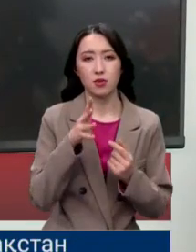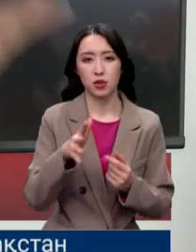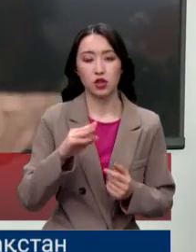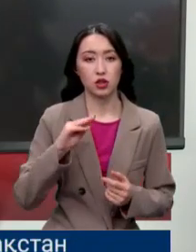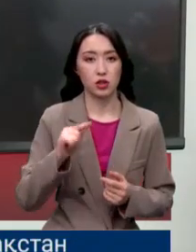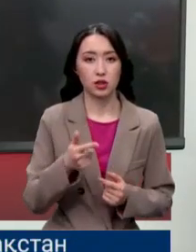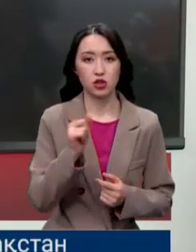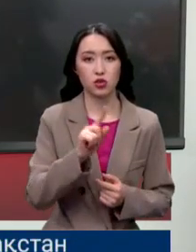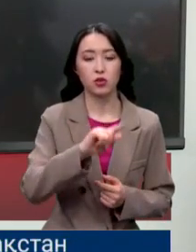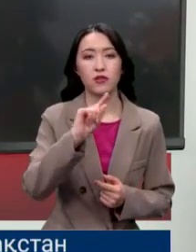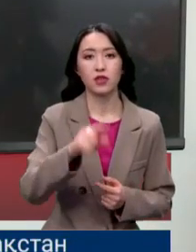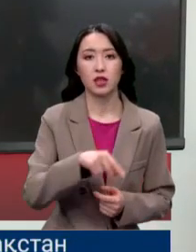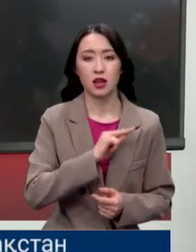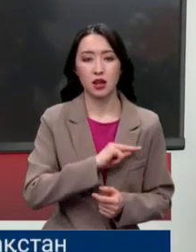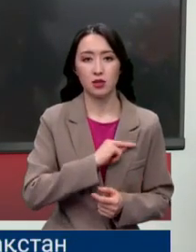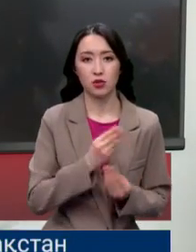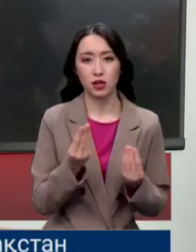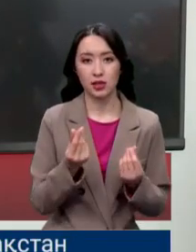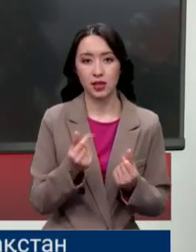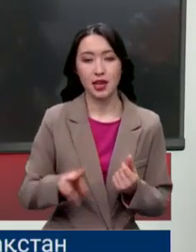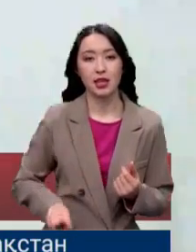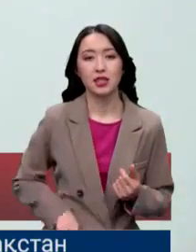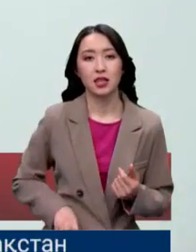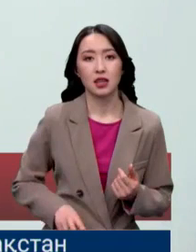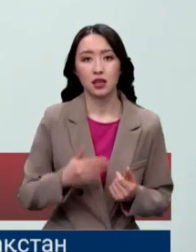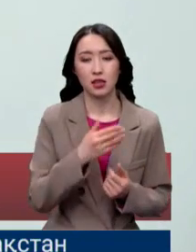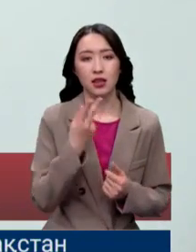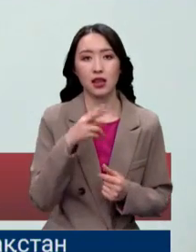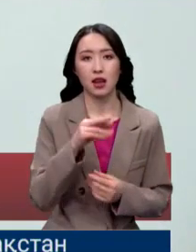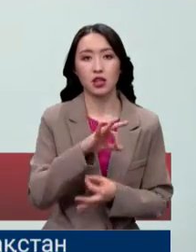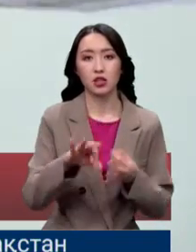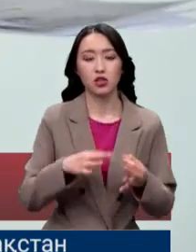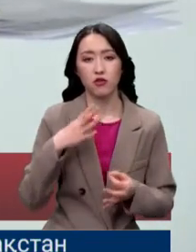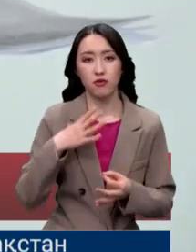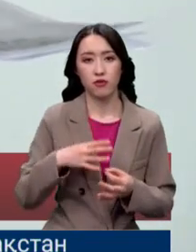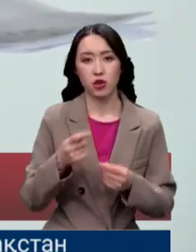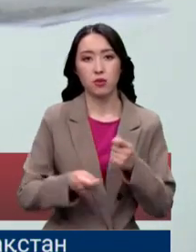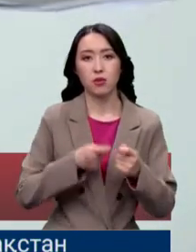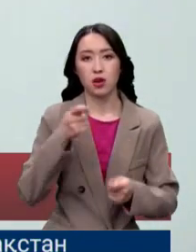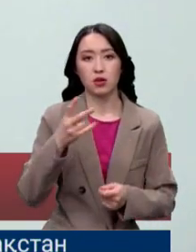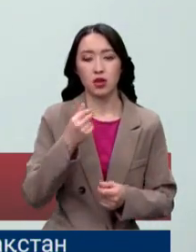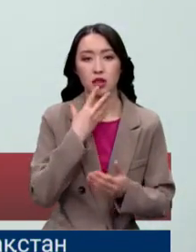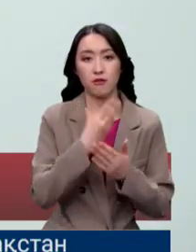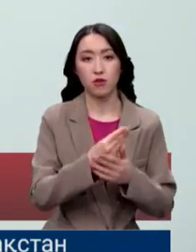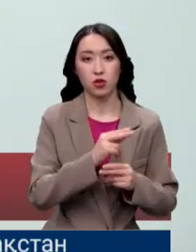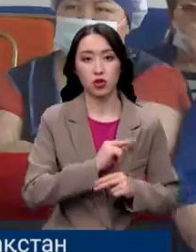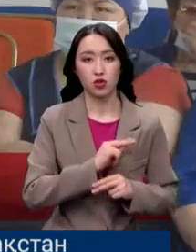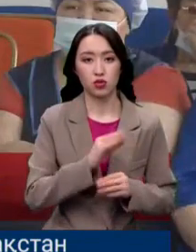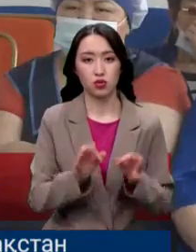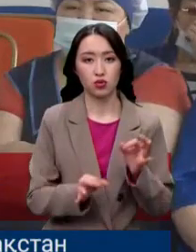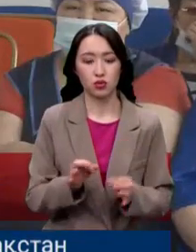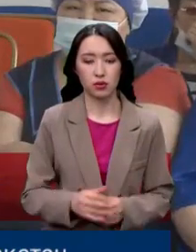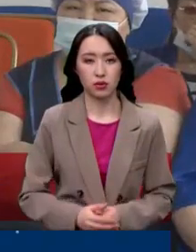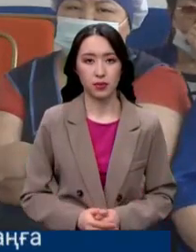тенге. Чтобы взыскать сотрудников эти деньги, директора учреждений для сирот вынуждены подавать на собственных сотрудников в суд.